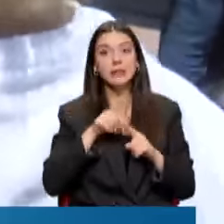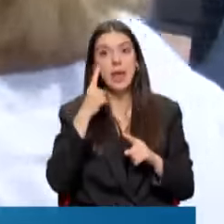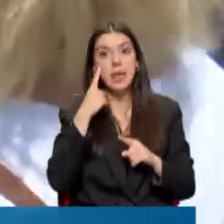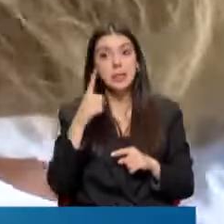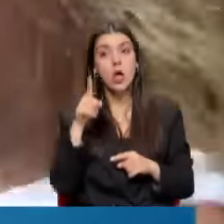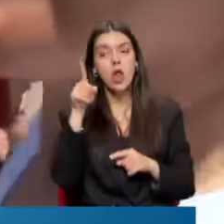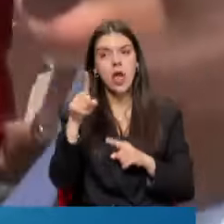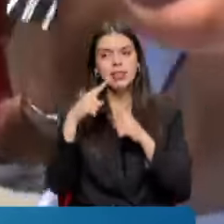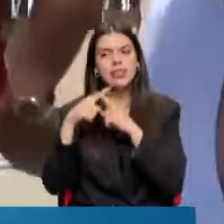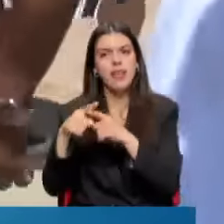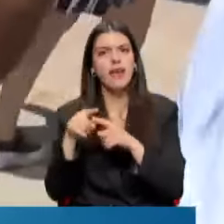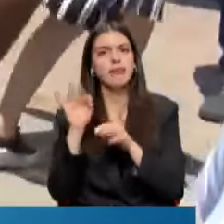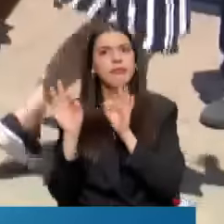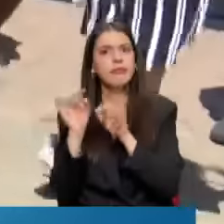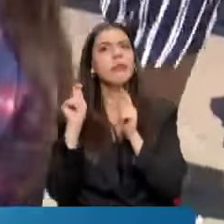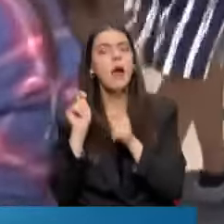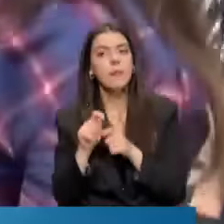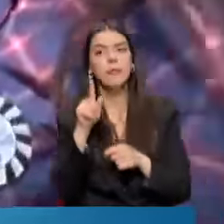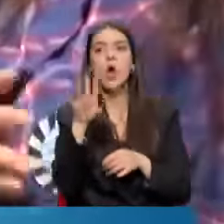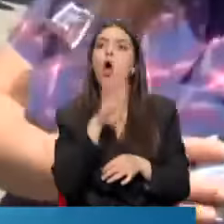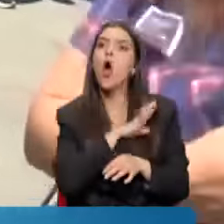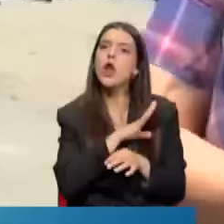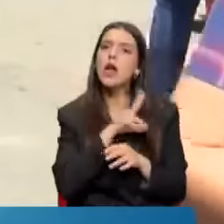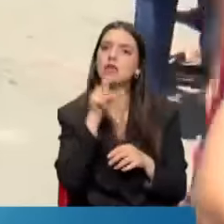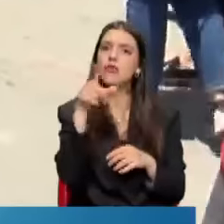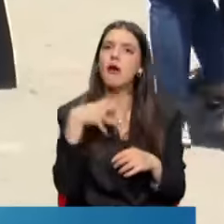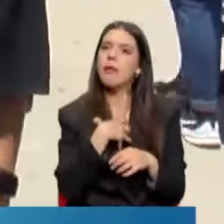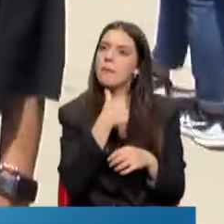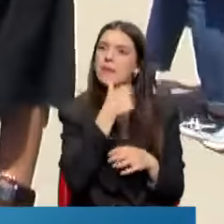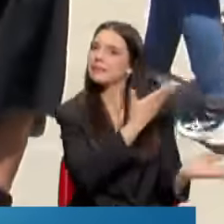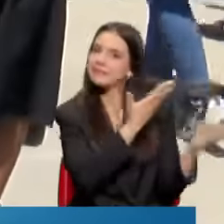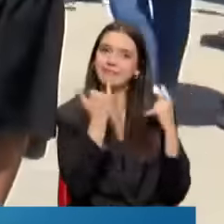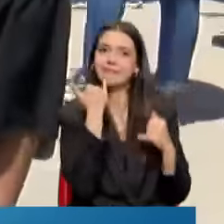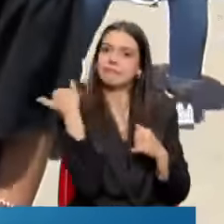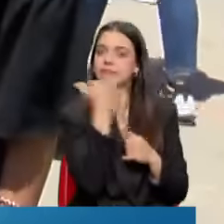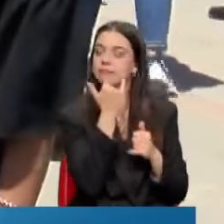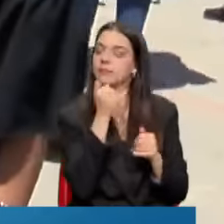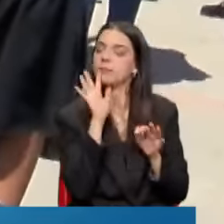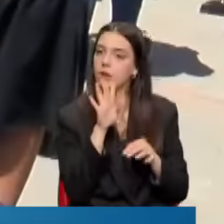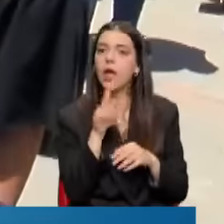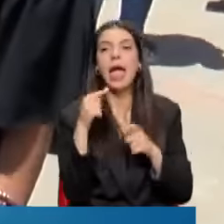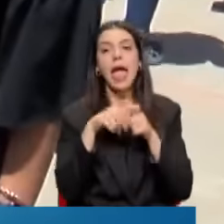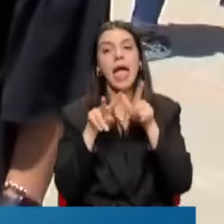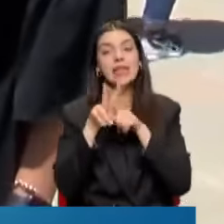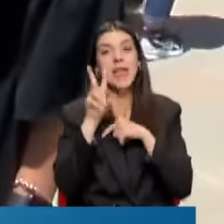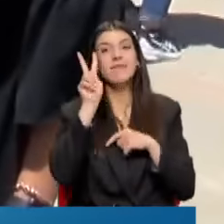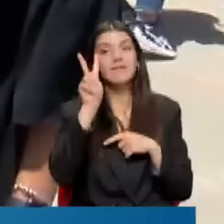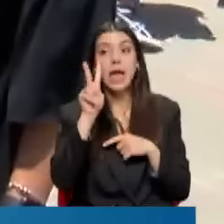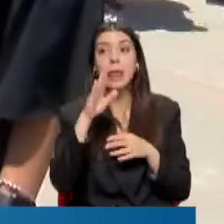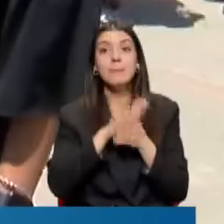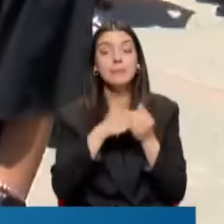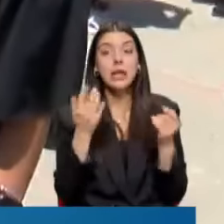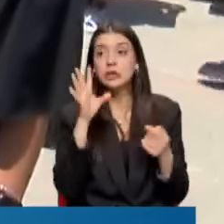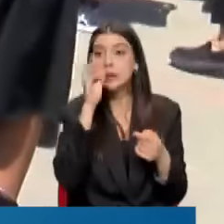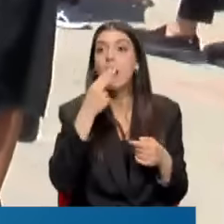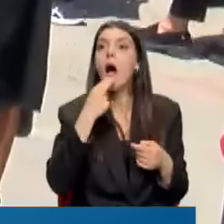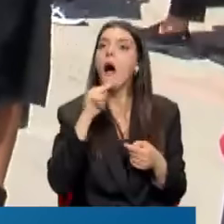tehdit etti öğrenciden velisini çağırması istendi Ey velisi olarak aynı okuldan geçen yıl mezun olan